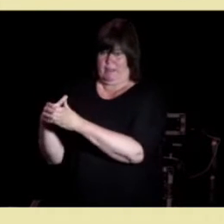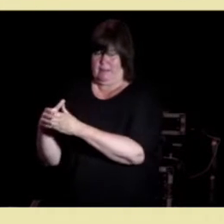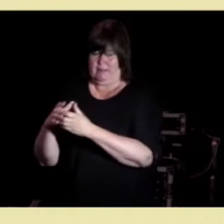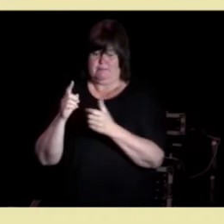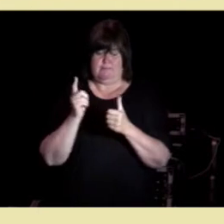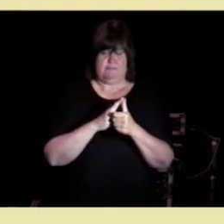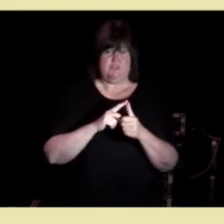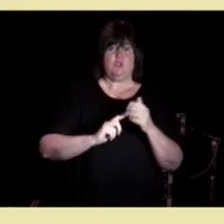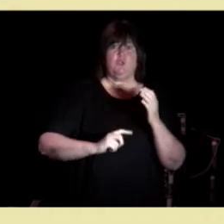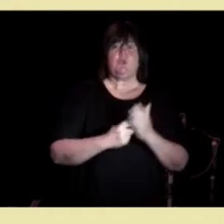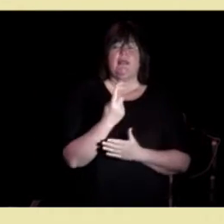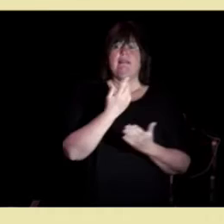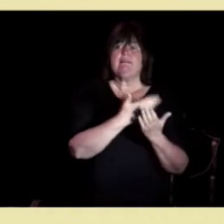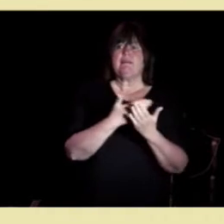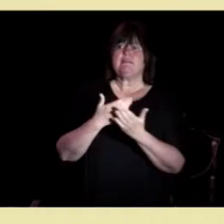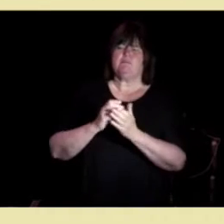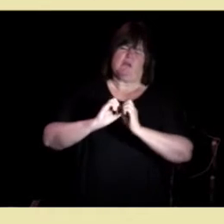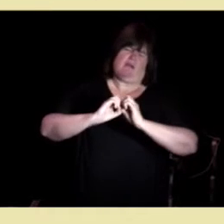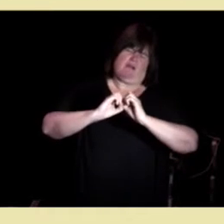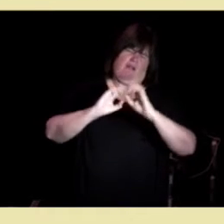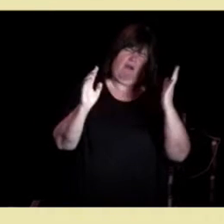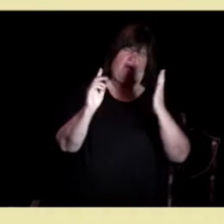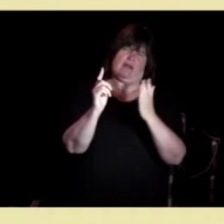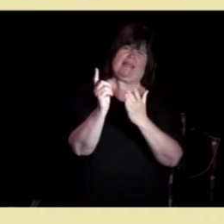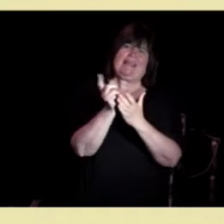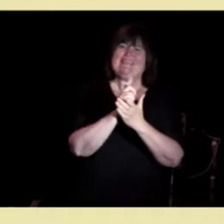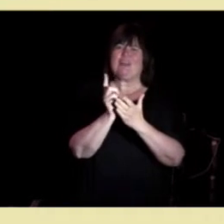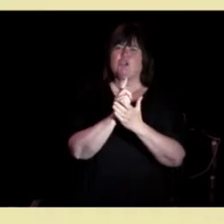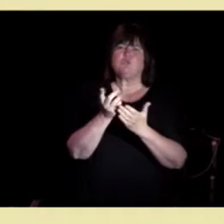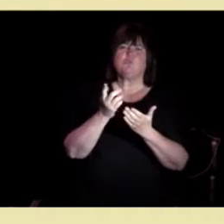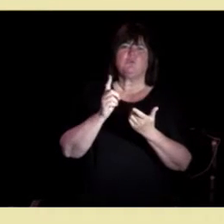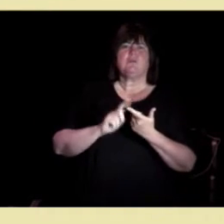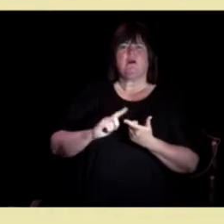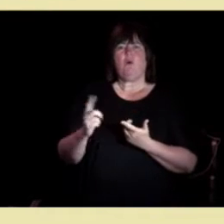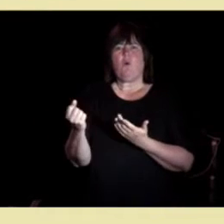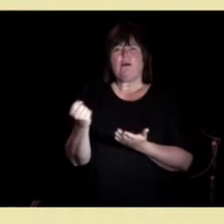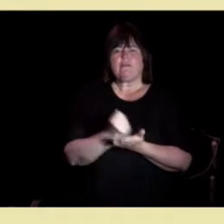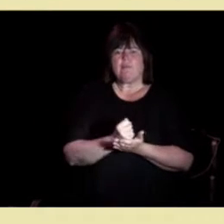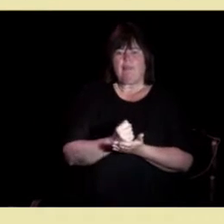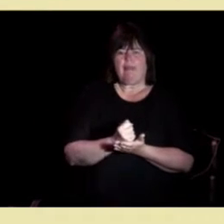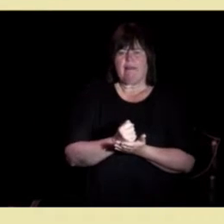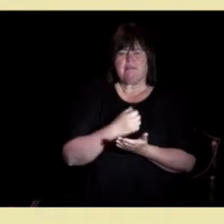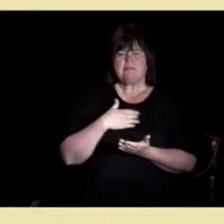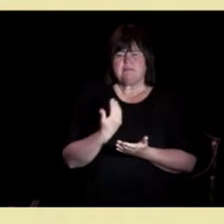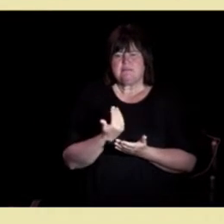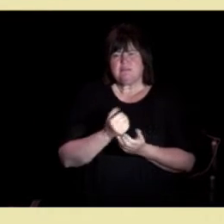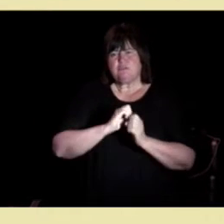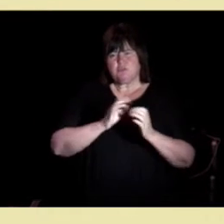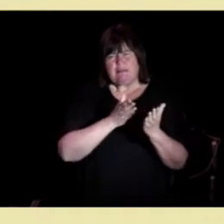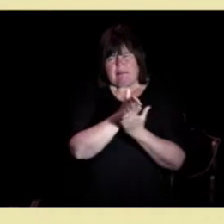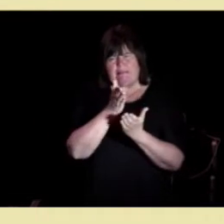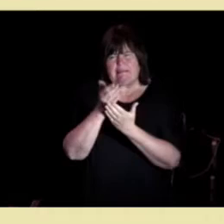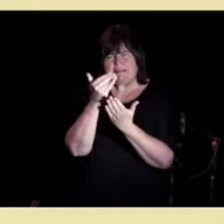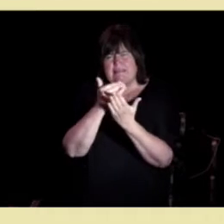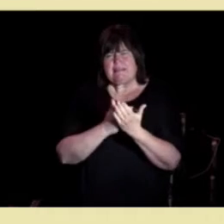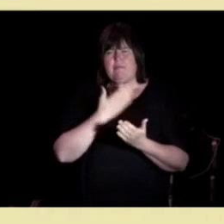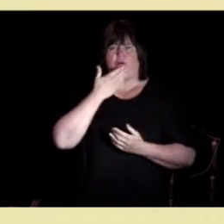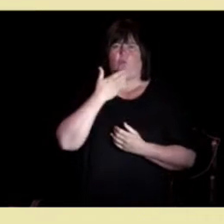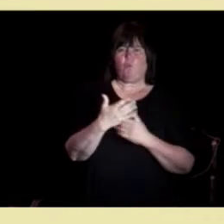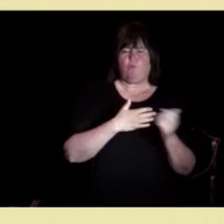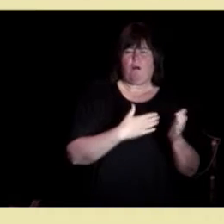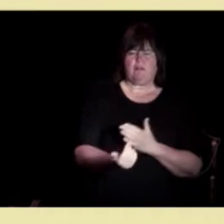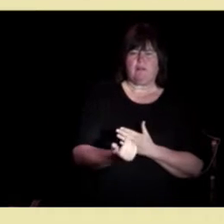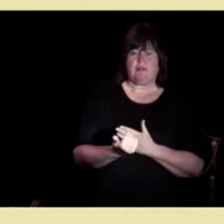Når det gjelder tjenester med klar indikasjon og etablert enighet og retningslinjer om god behandling, som for